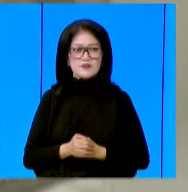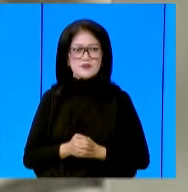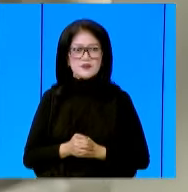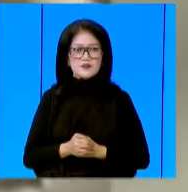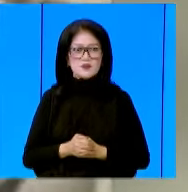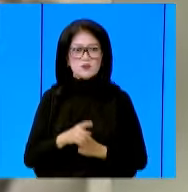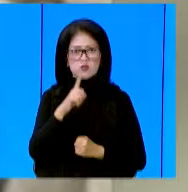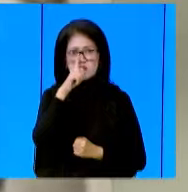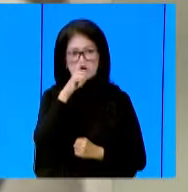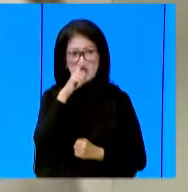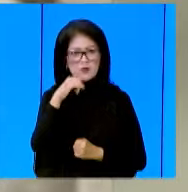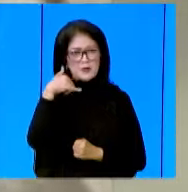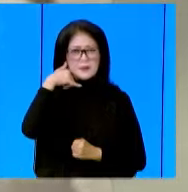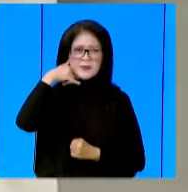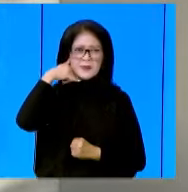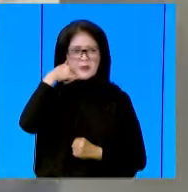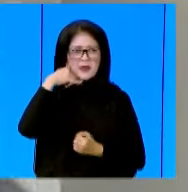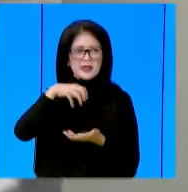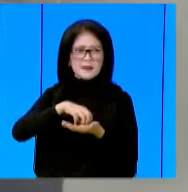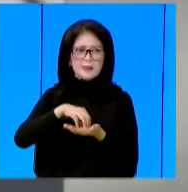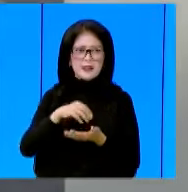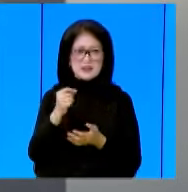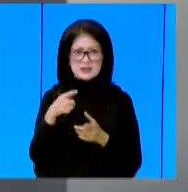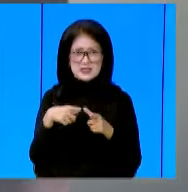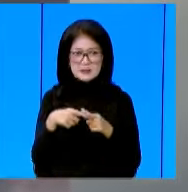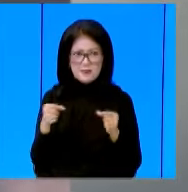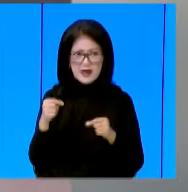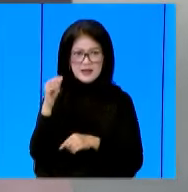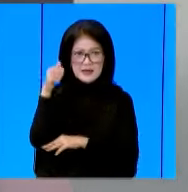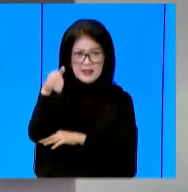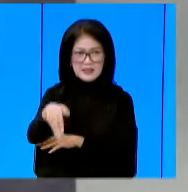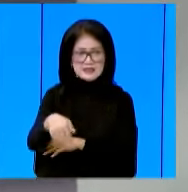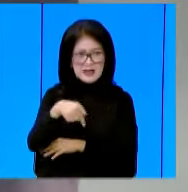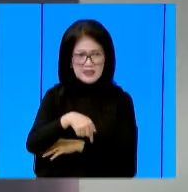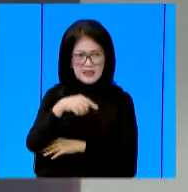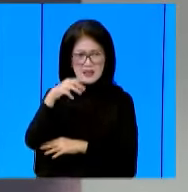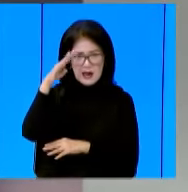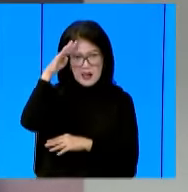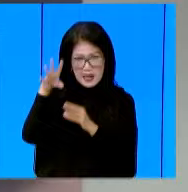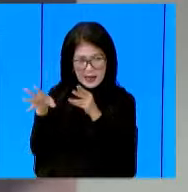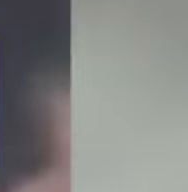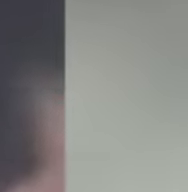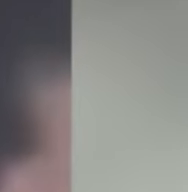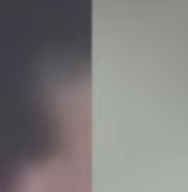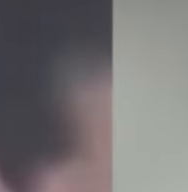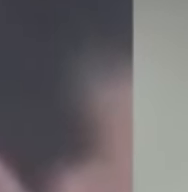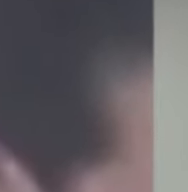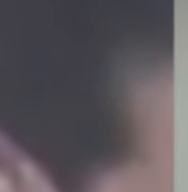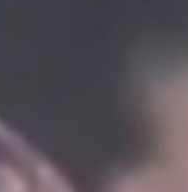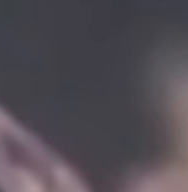Berpura-pura menelpon di sebuah restoran Jepang di Jakarta Selatan, seorang pria terekam CCTV mencuri tas pengunjung yang sedang asyik